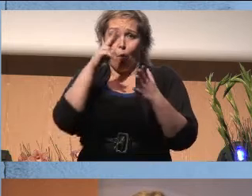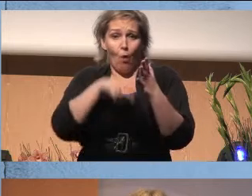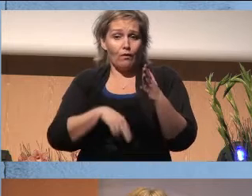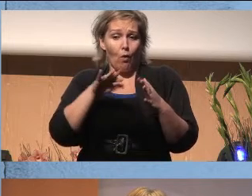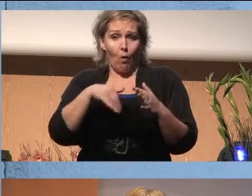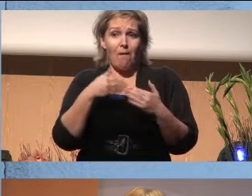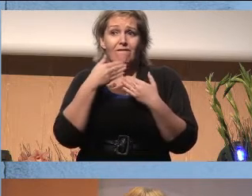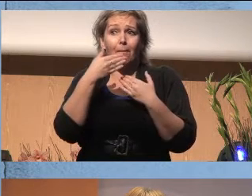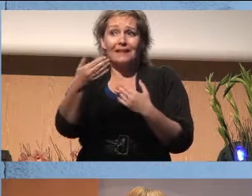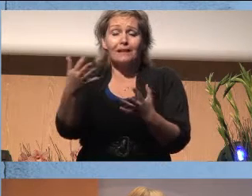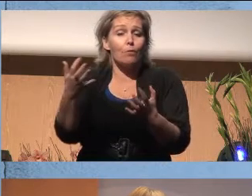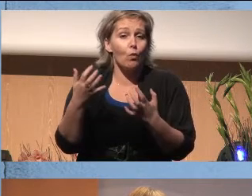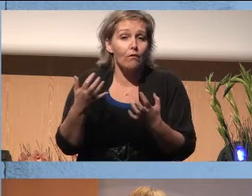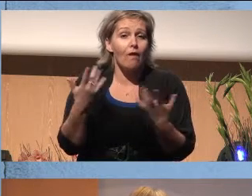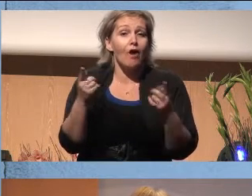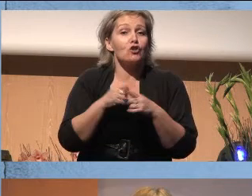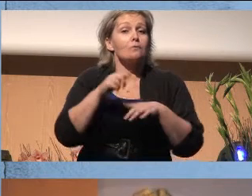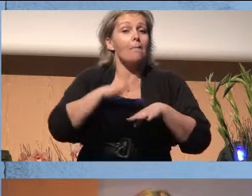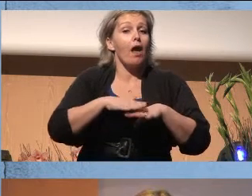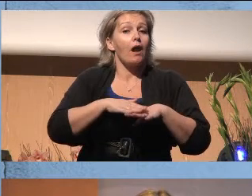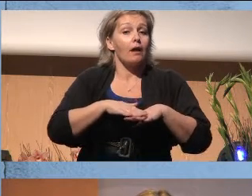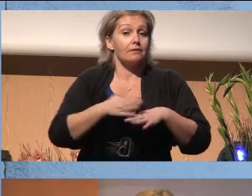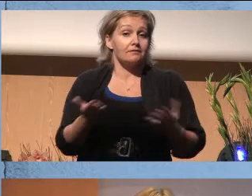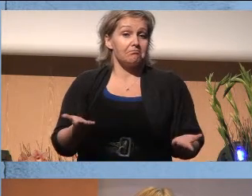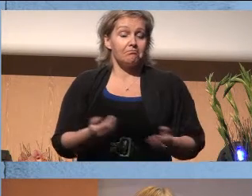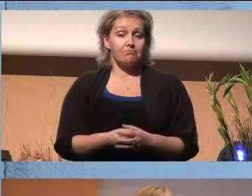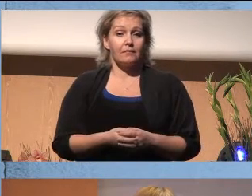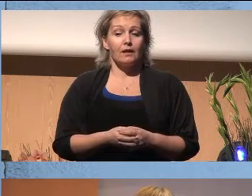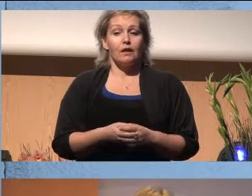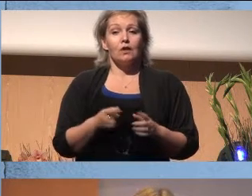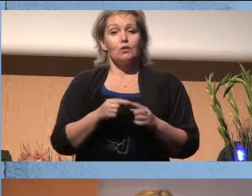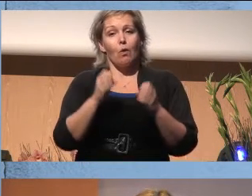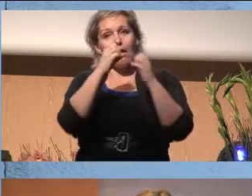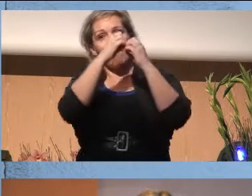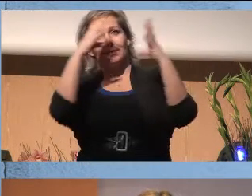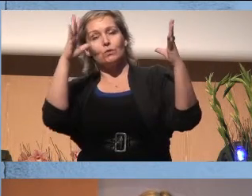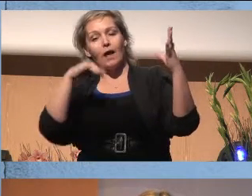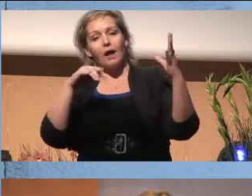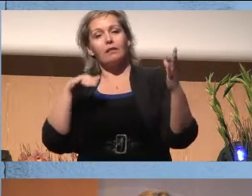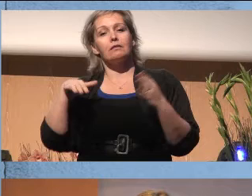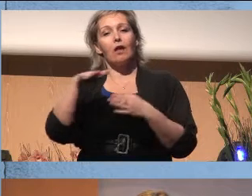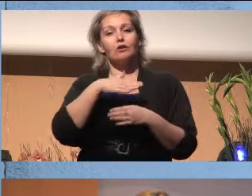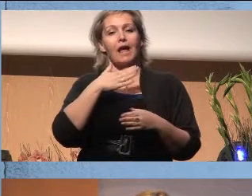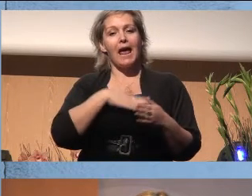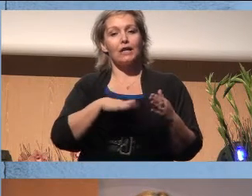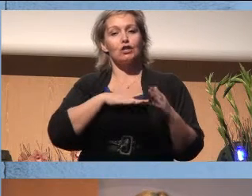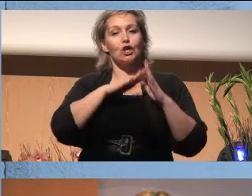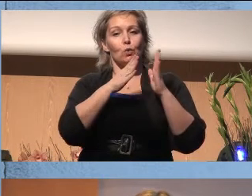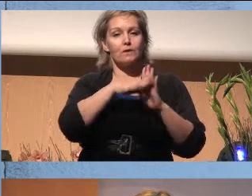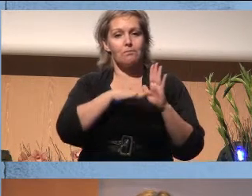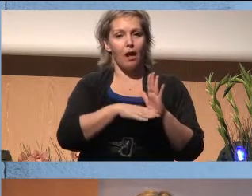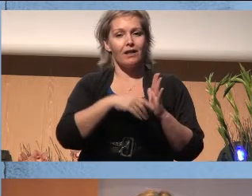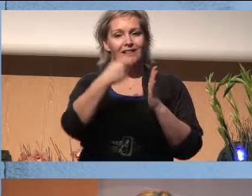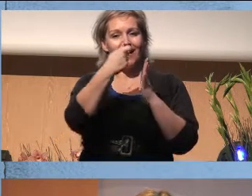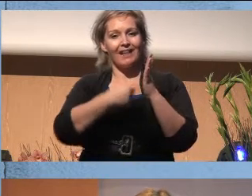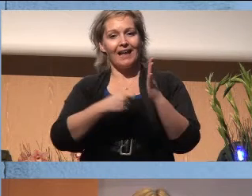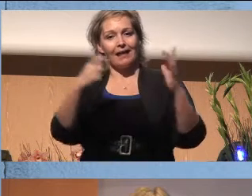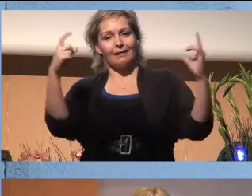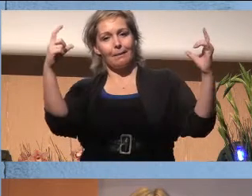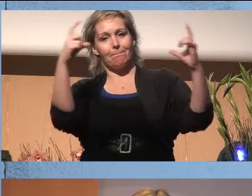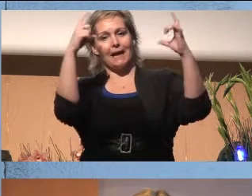oversikt over fremtidige behov og hva som er planlagt. Så ambisjonen er at Nasjonal helse- og sykehusplan skal tegne et